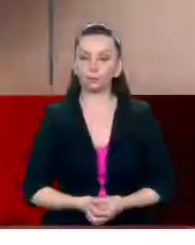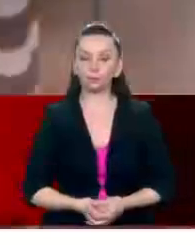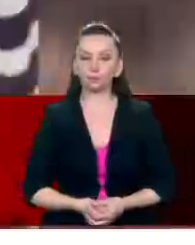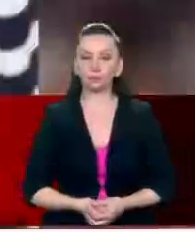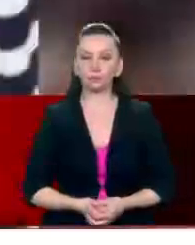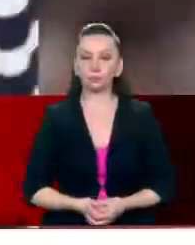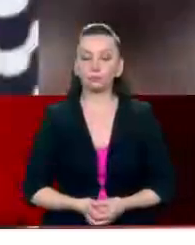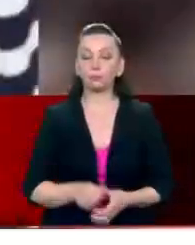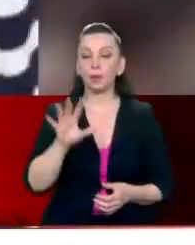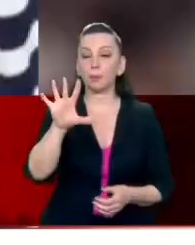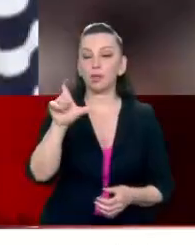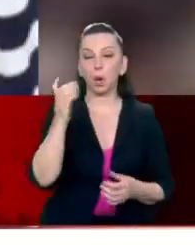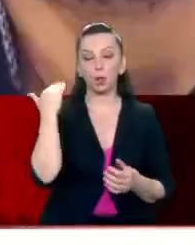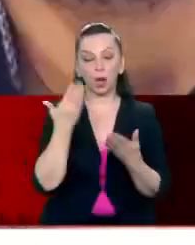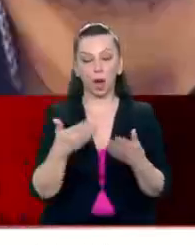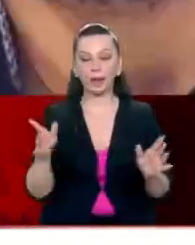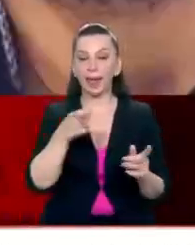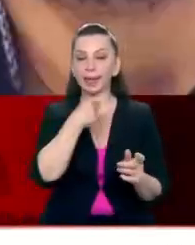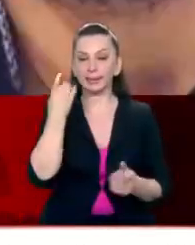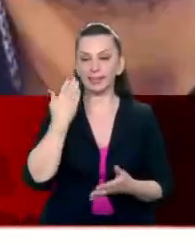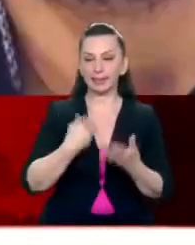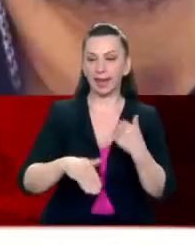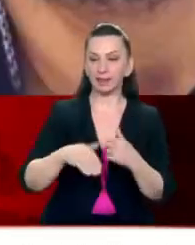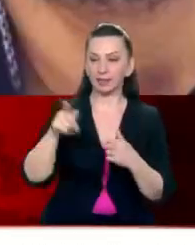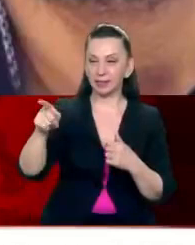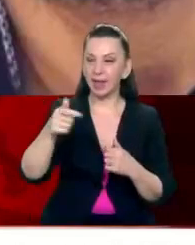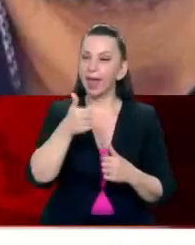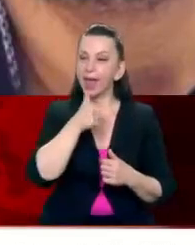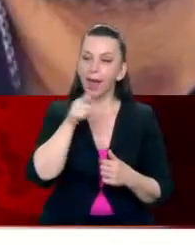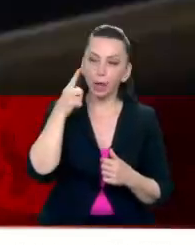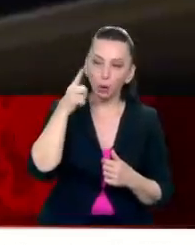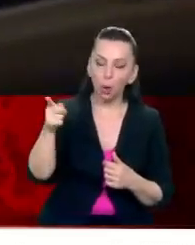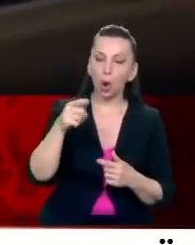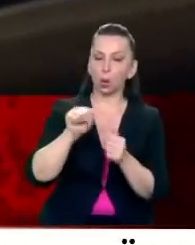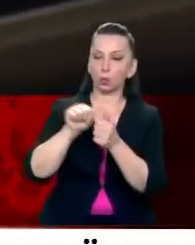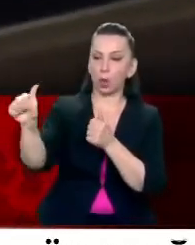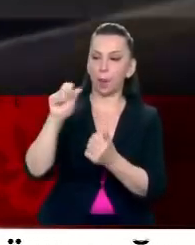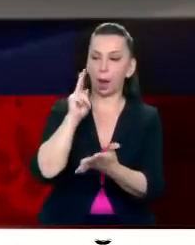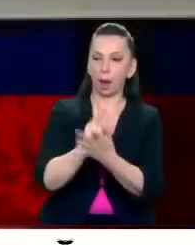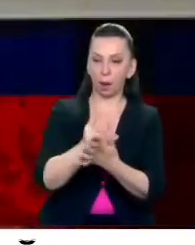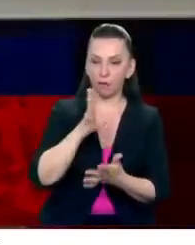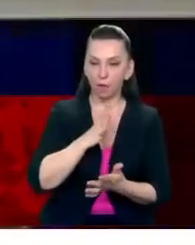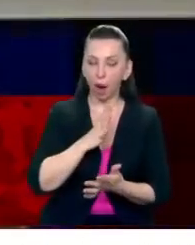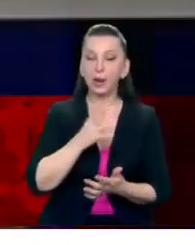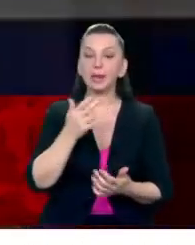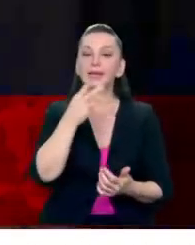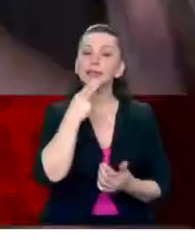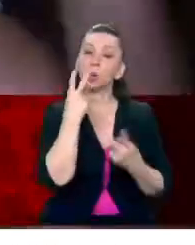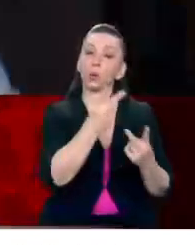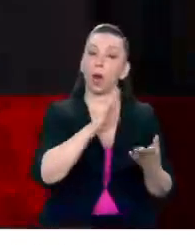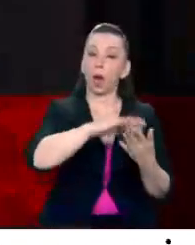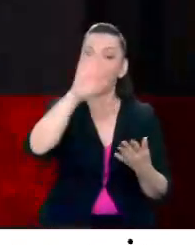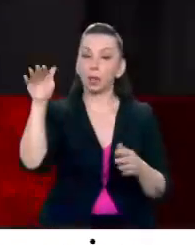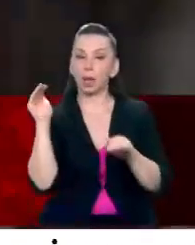yağıyor 5 ay önce ayrıldığı eski sevgilisi fıratan hakkında uzaklaştırma kararı aldırdı arkadaşlarından destek mesajı